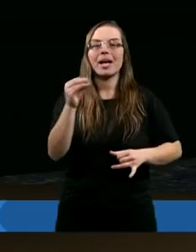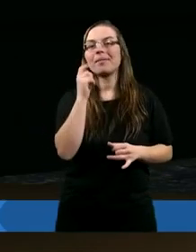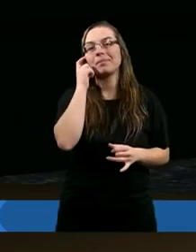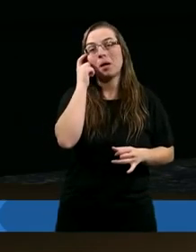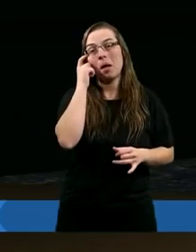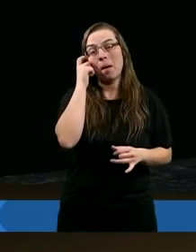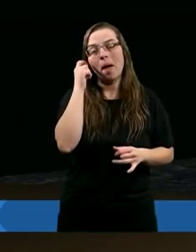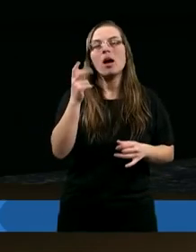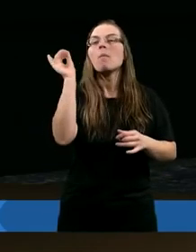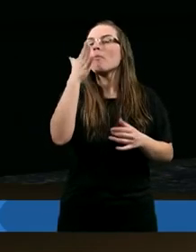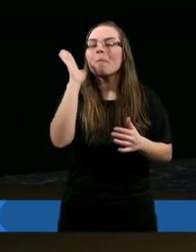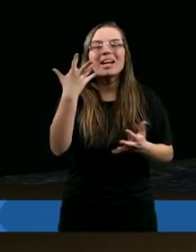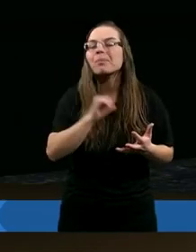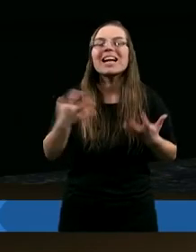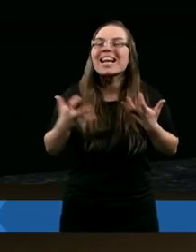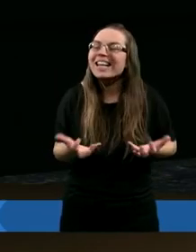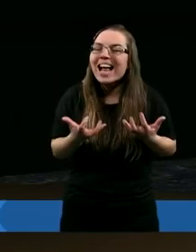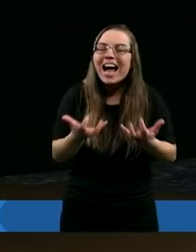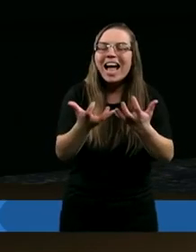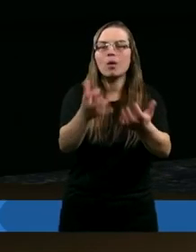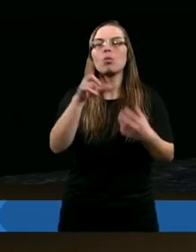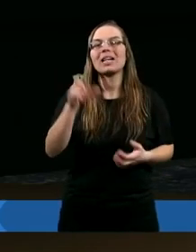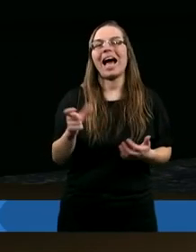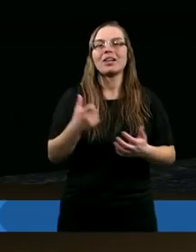bo będziemy się zniechęcać